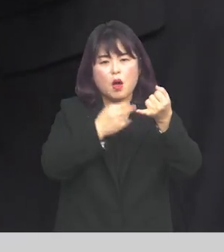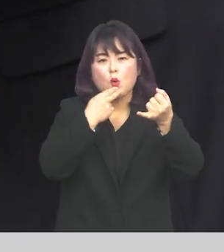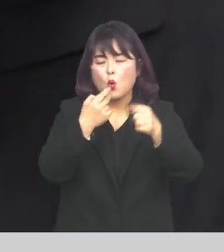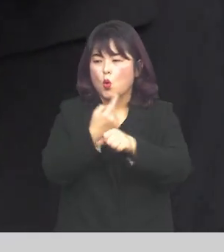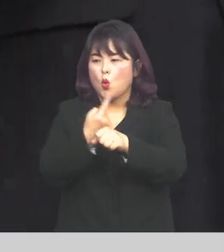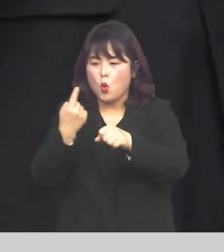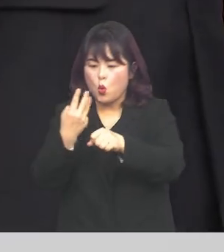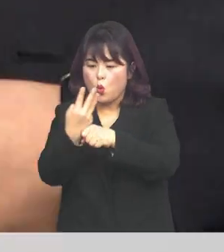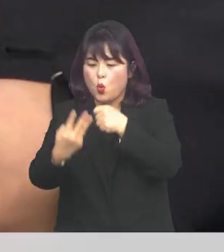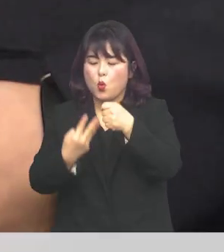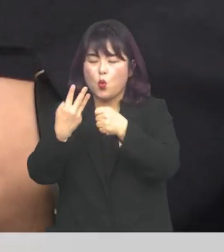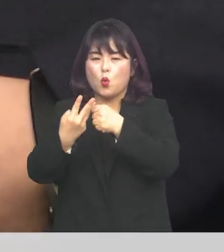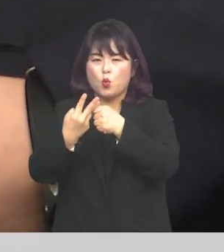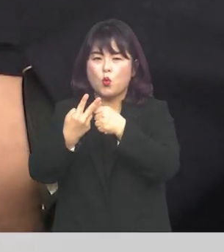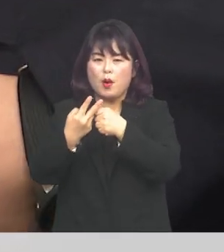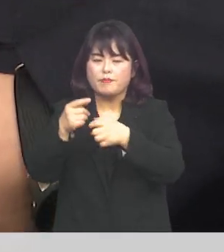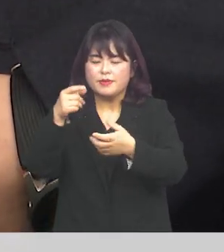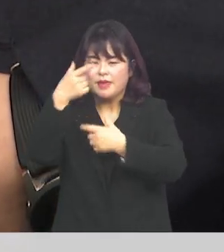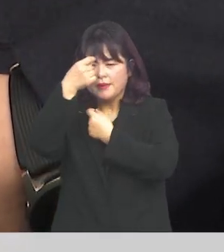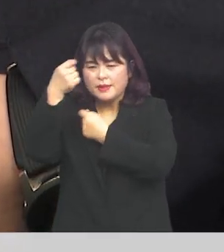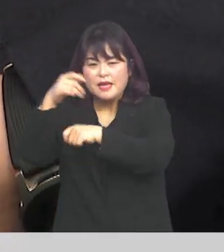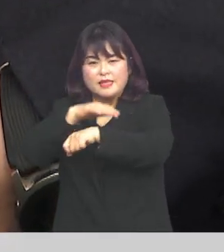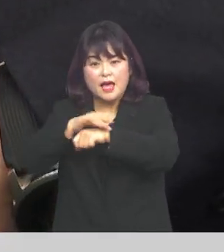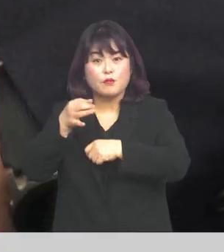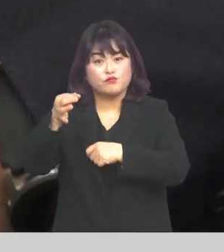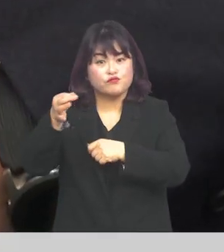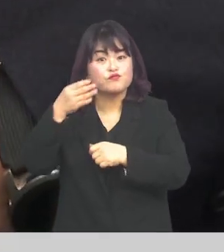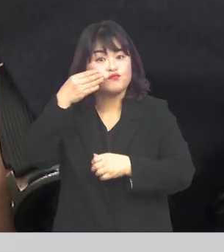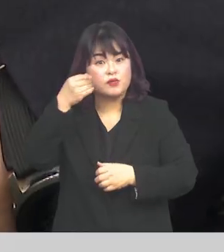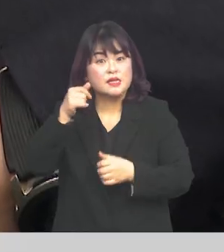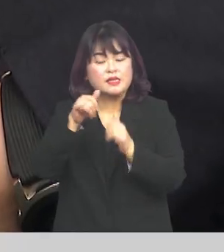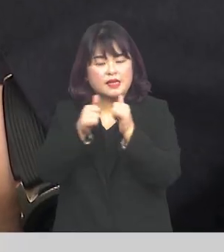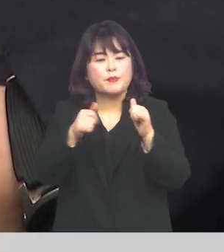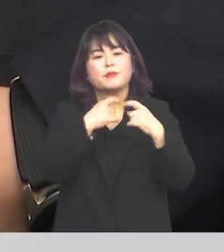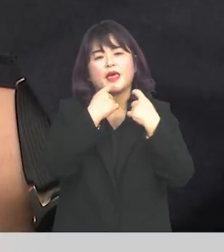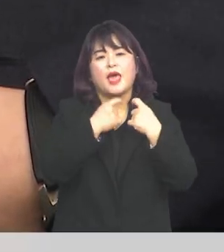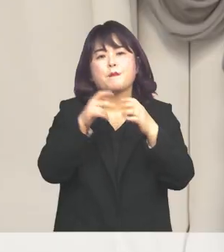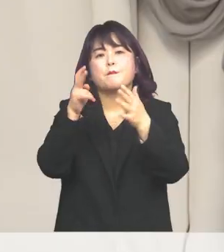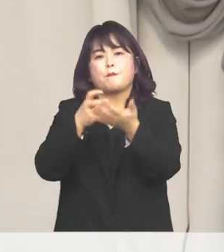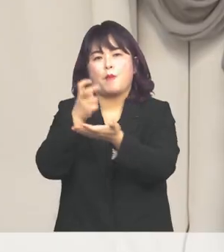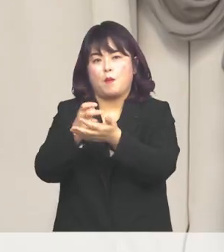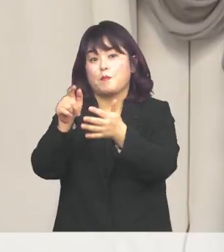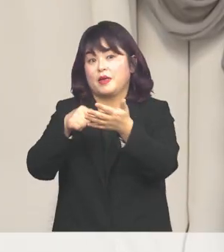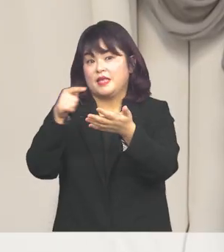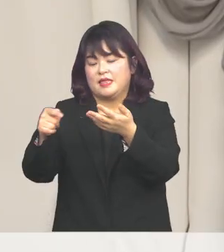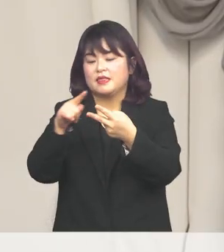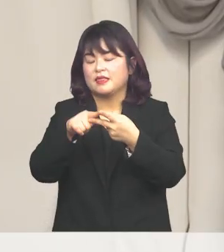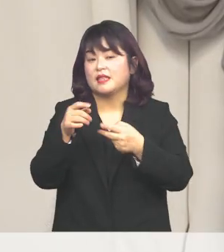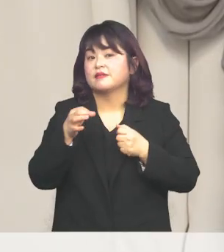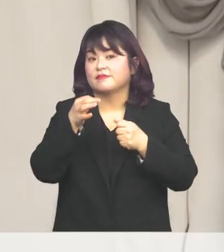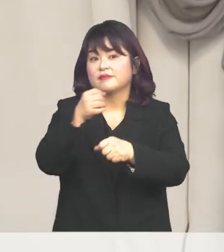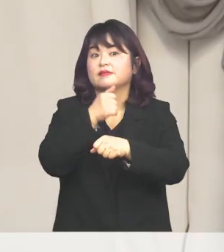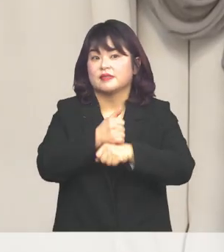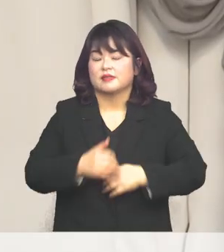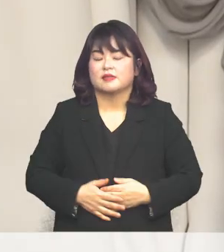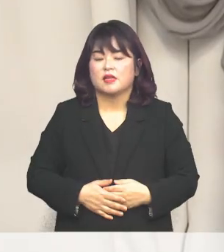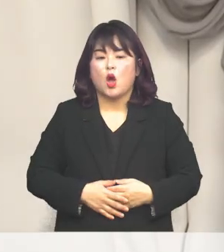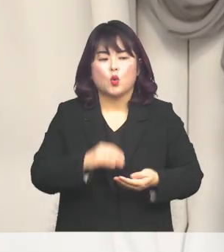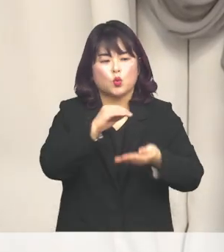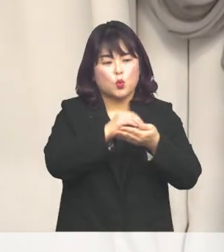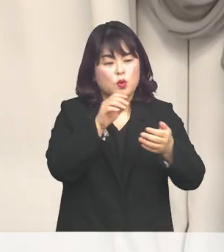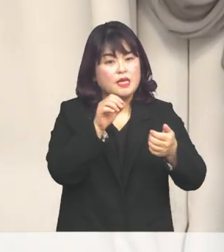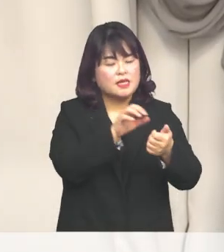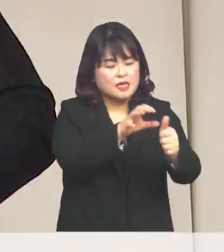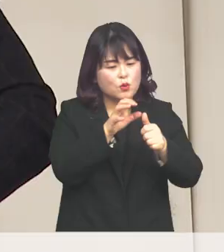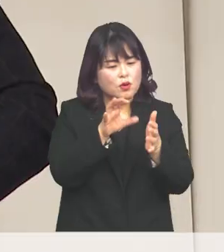동안 매년 3건 이상의 지방세를 기한 내에 성실하게 납부해온 개인과 법인입니다. 성실 납세자에게는 시금고인